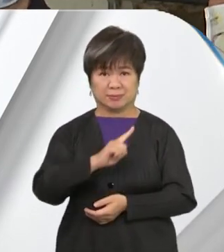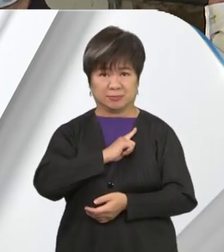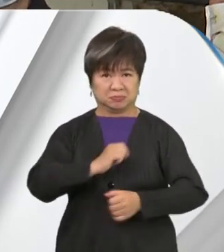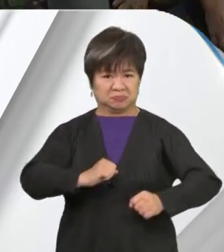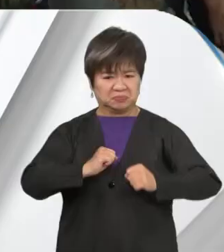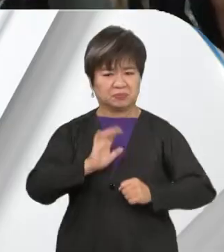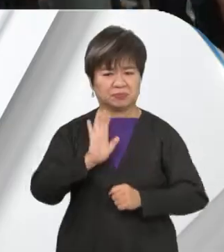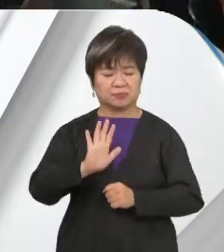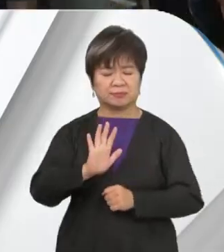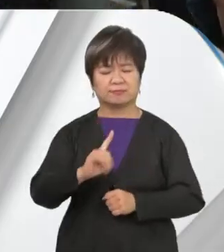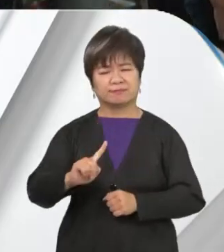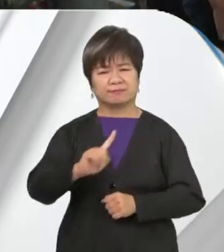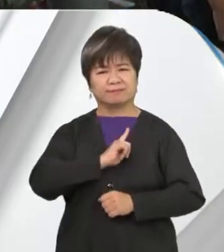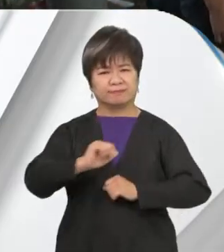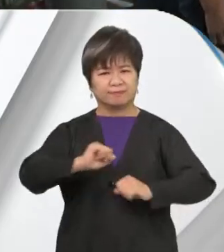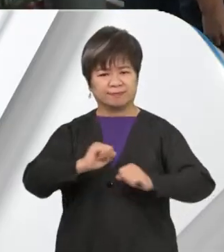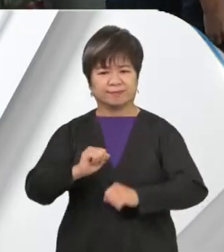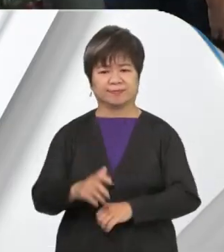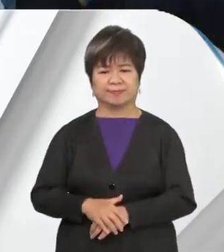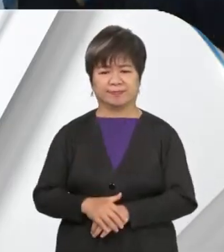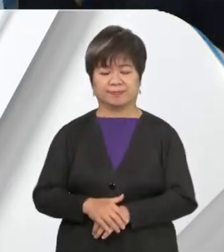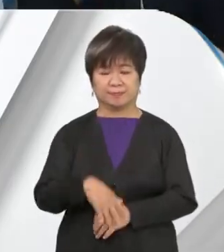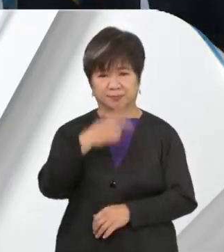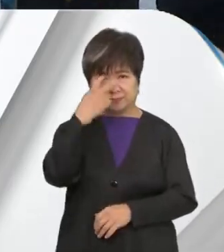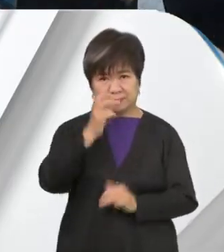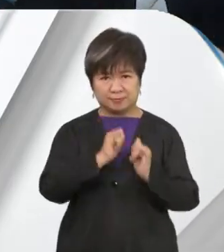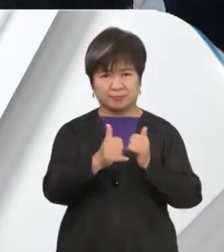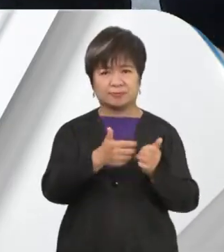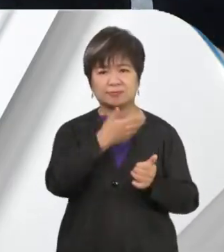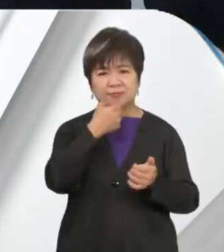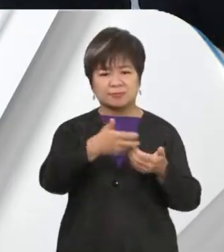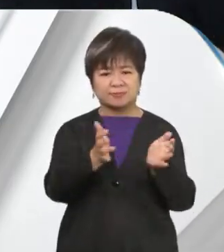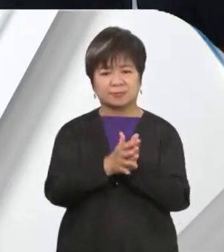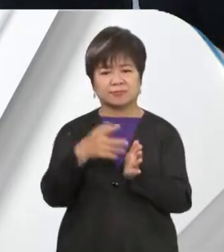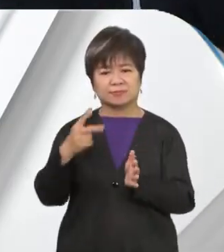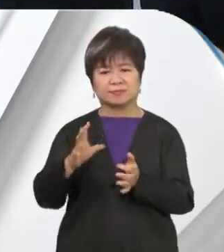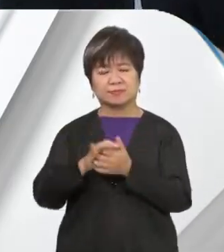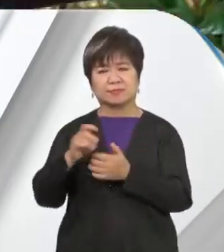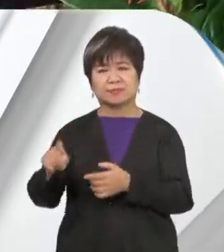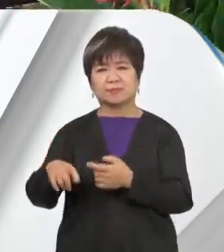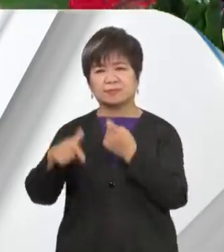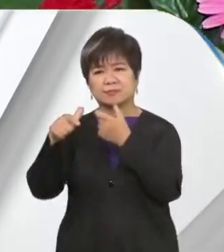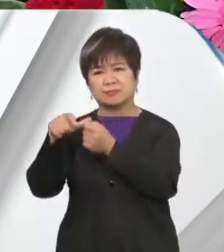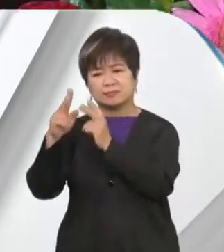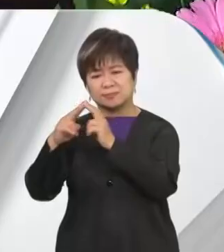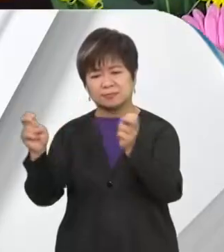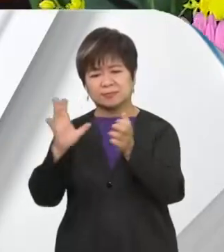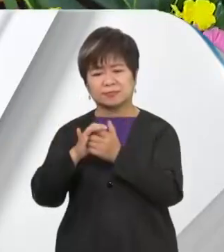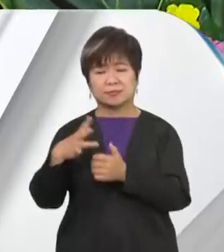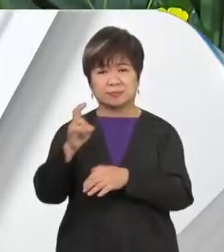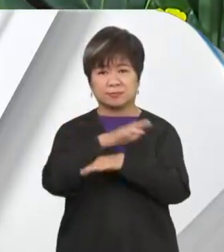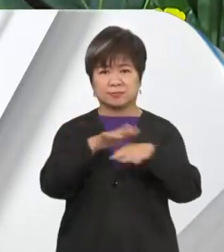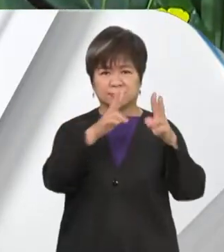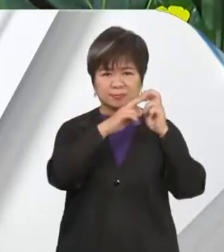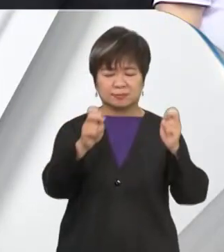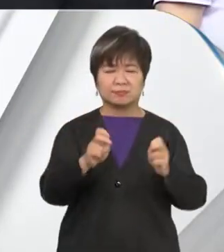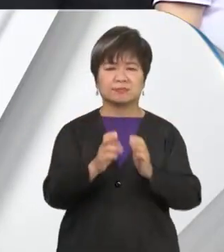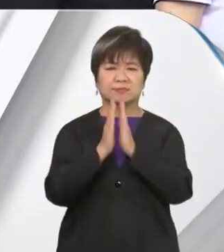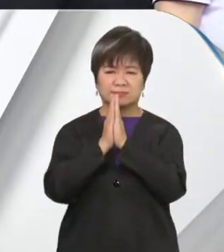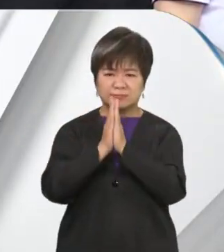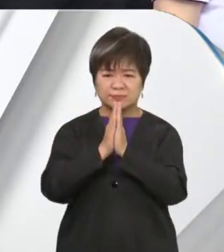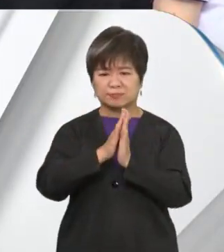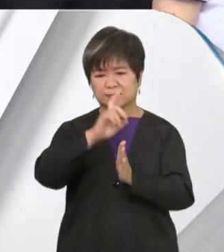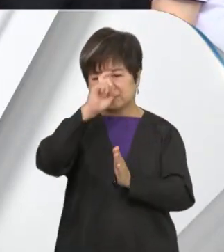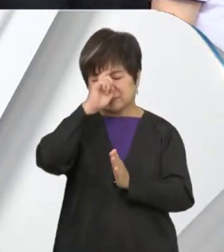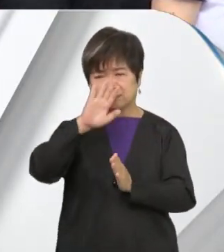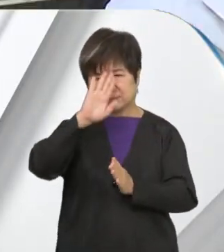靠家己打拼。 除了拜访彩铁三福团体，柯文哲天天要去到牛人那个白公庙，还有两岸宫去拜爷，希望疫情早日